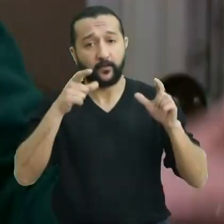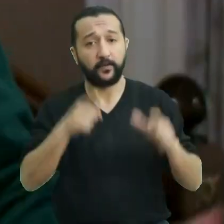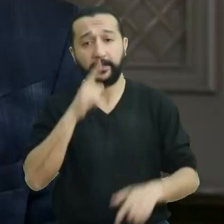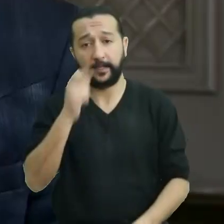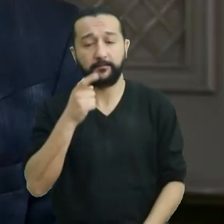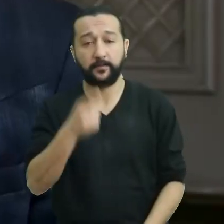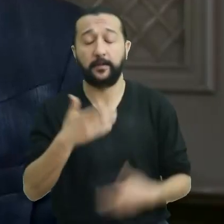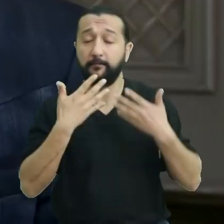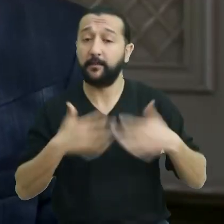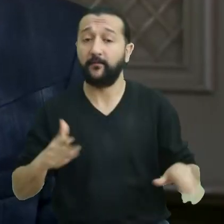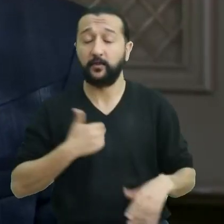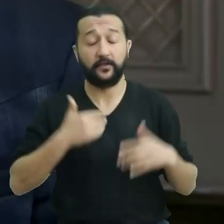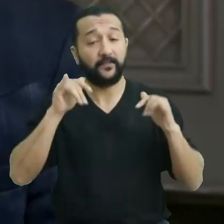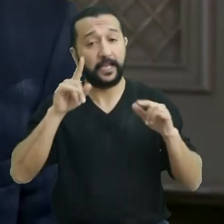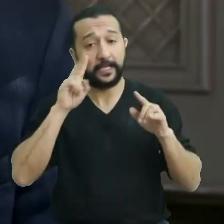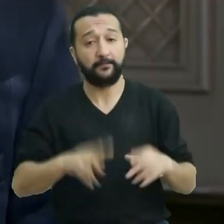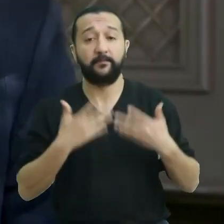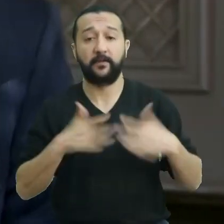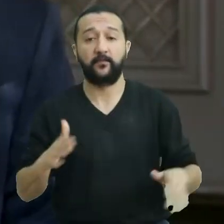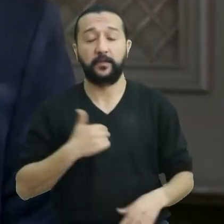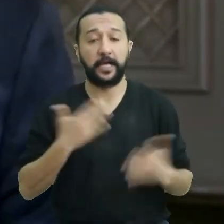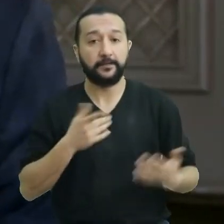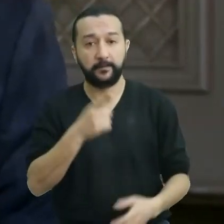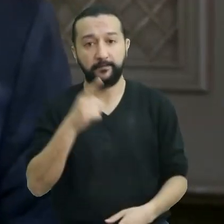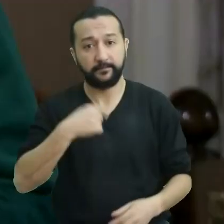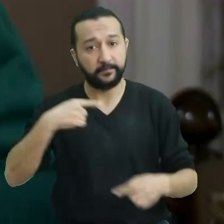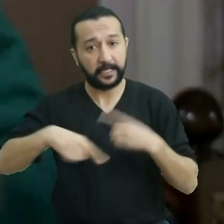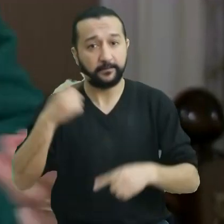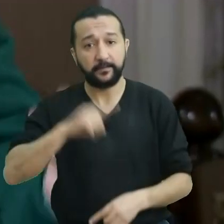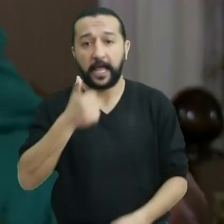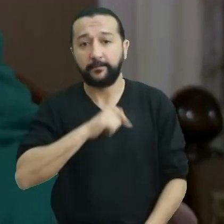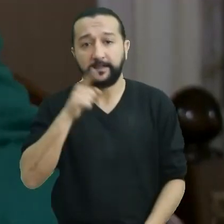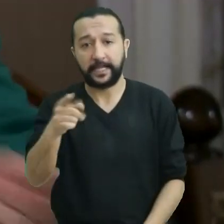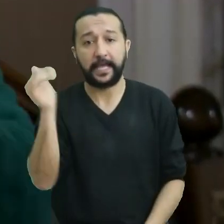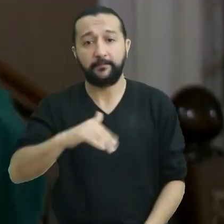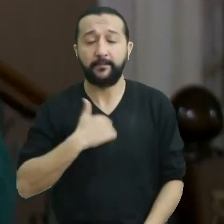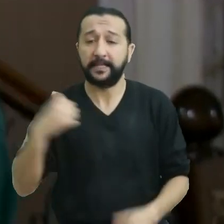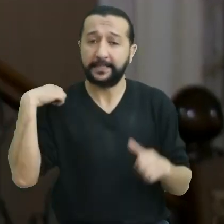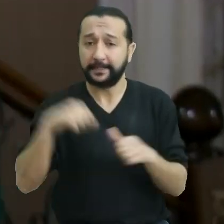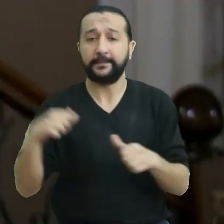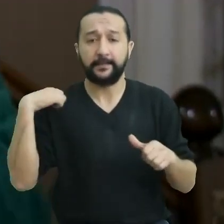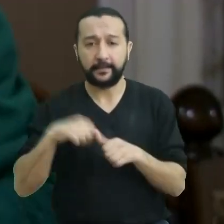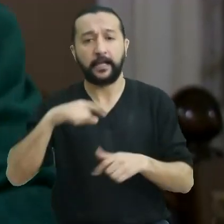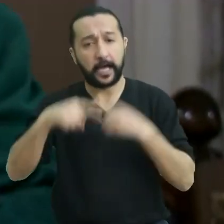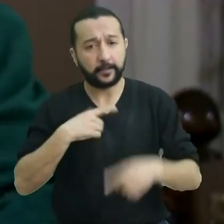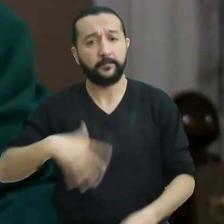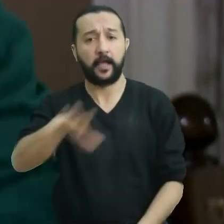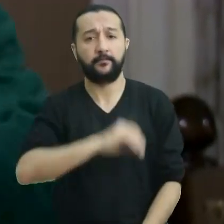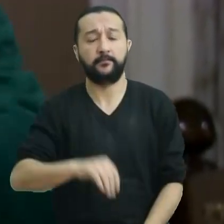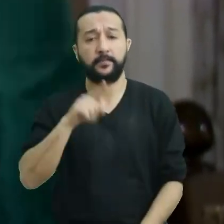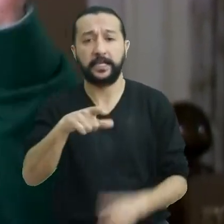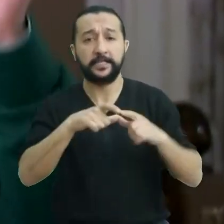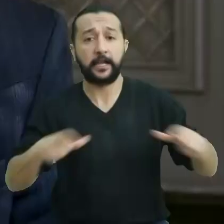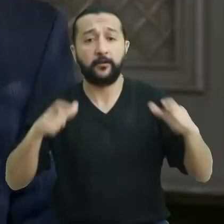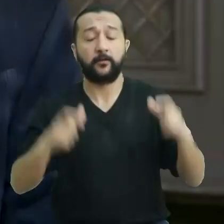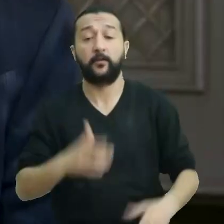fotoğraf ya? Mahvolduk Nurhan, mahvolduk. Acaba bir daha mı arasak ya? Abicim sen gelmeden ben didik didik ettim her tarafı.